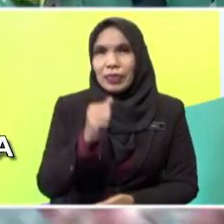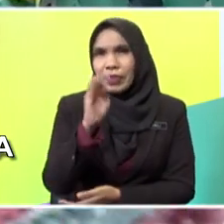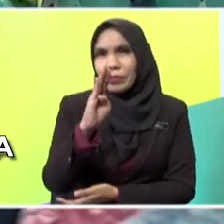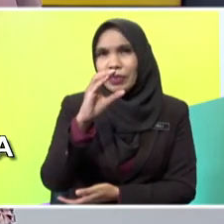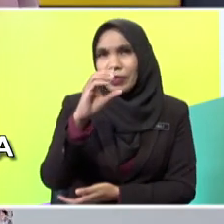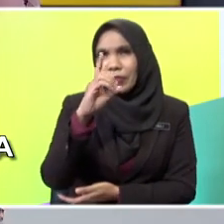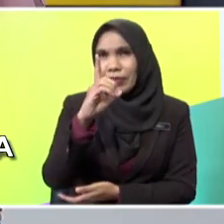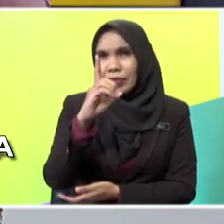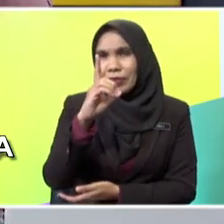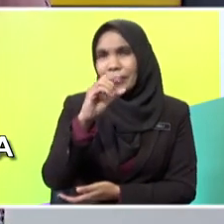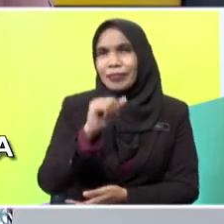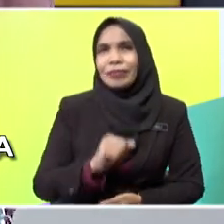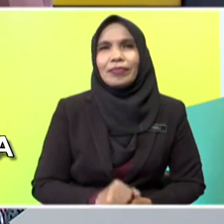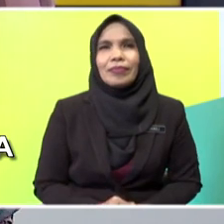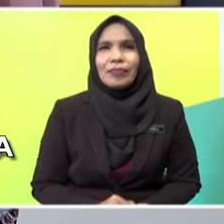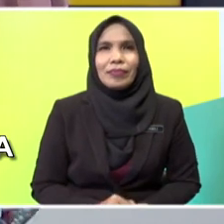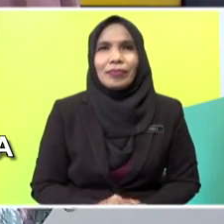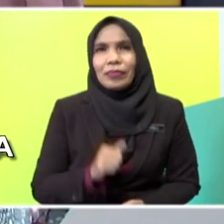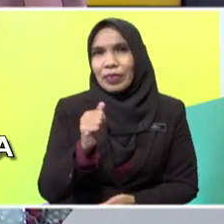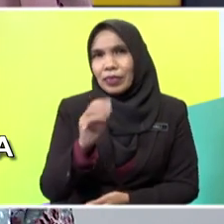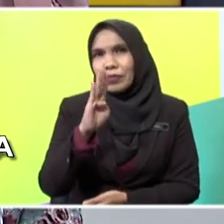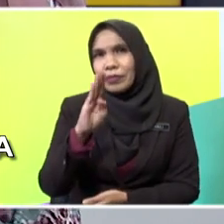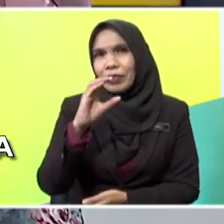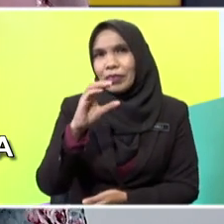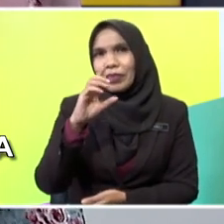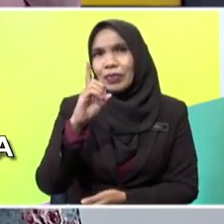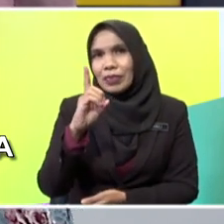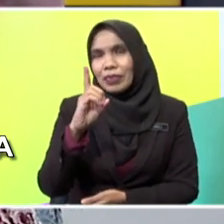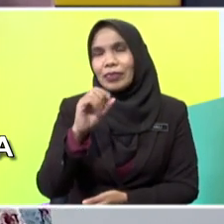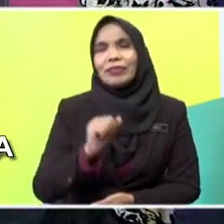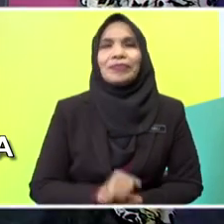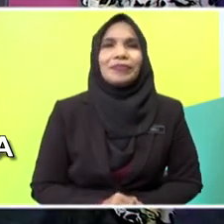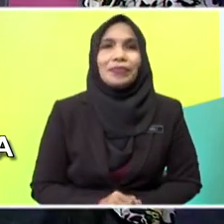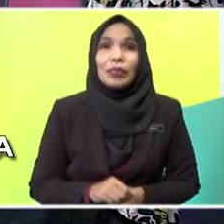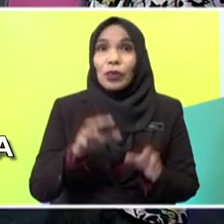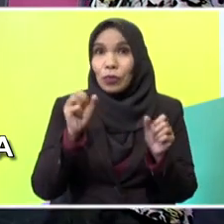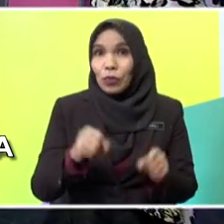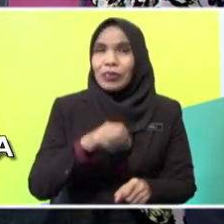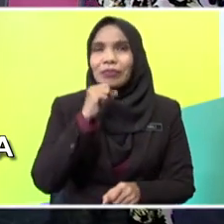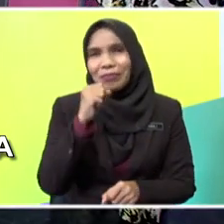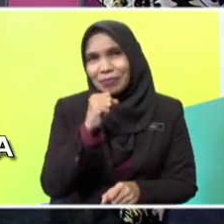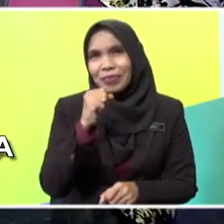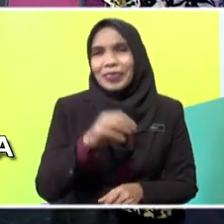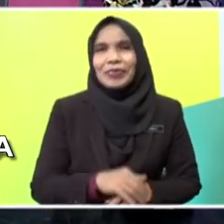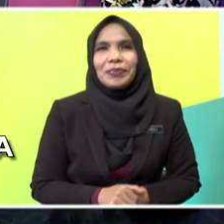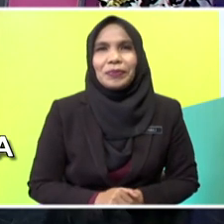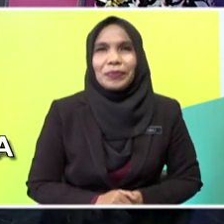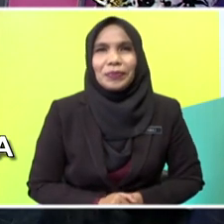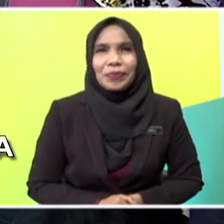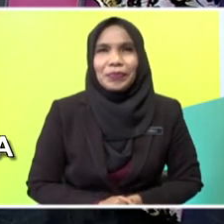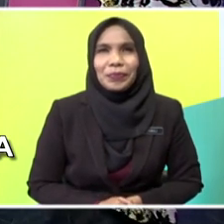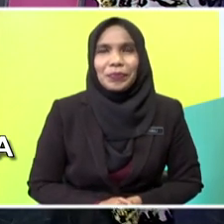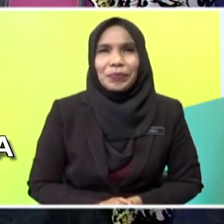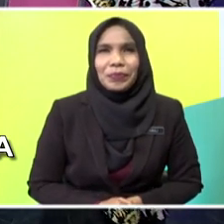Kita boleh buat dalam bentuk lagu. A, B, C, D. Okey, lagi seronok belajar betul Cikgu?